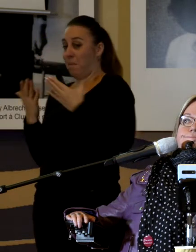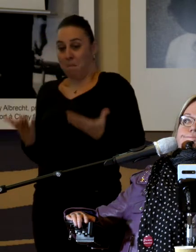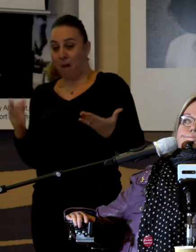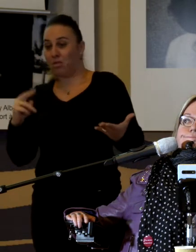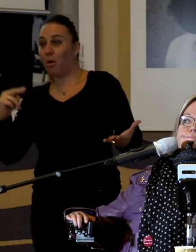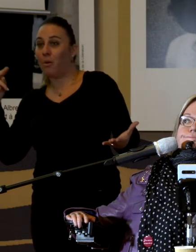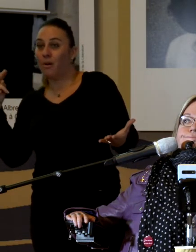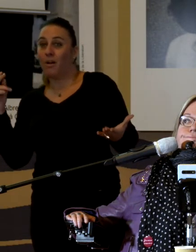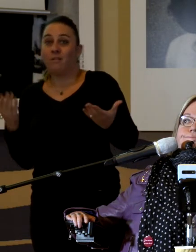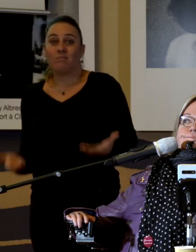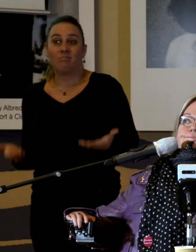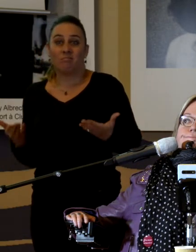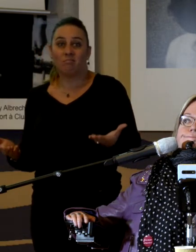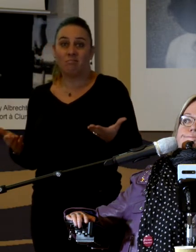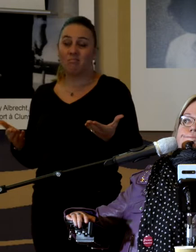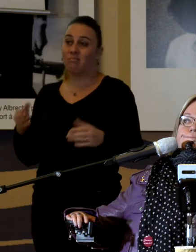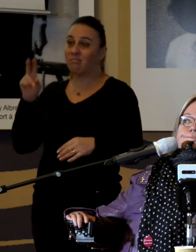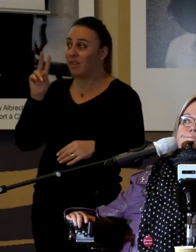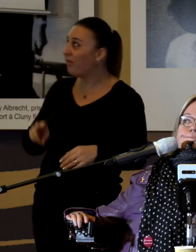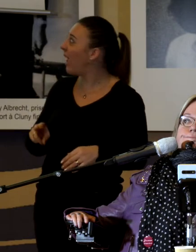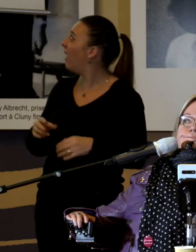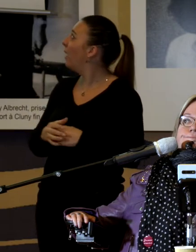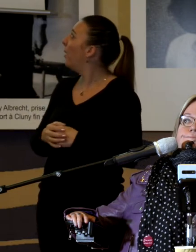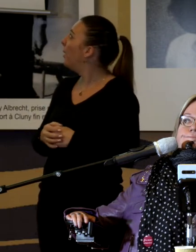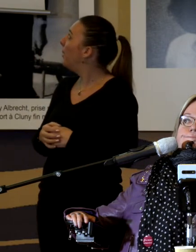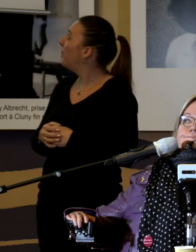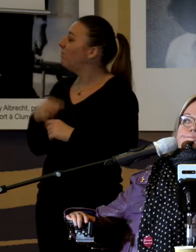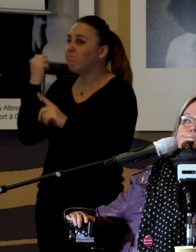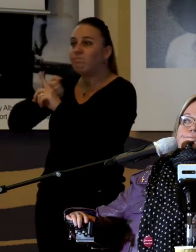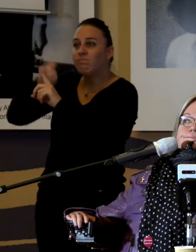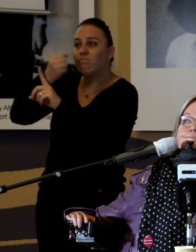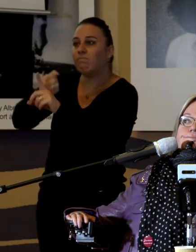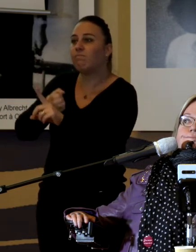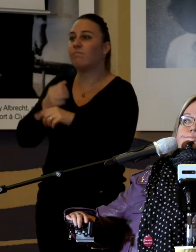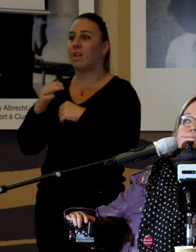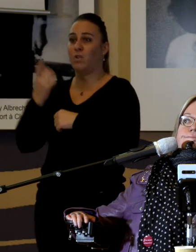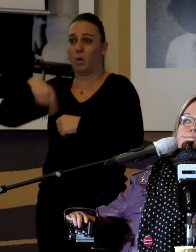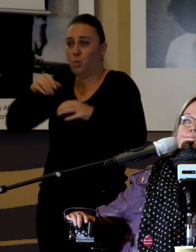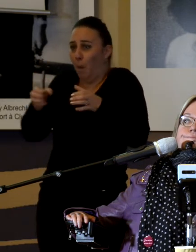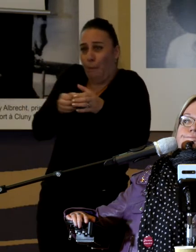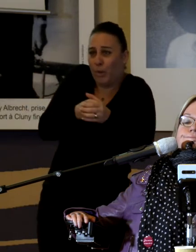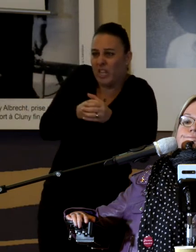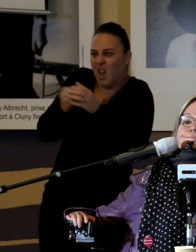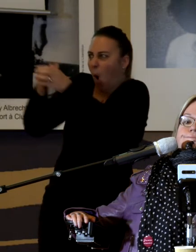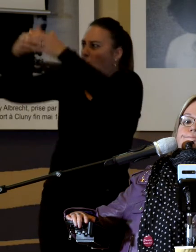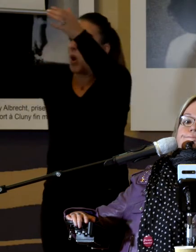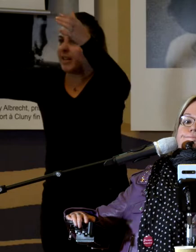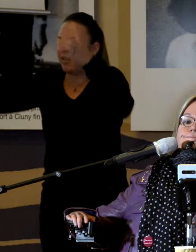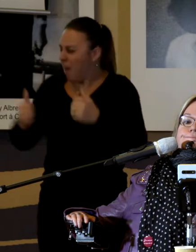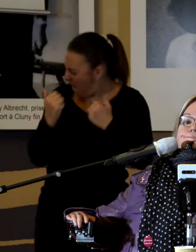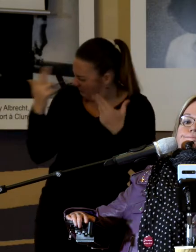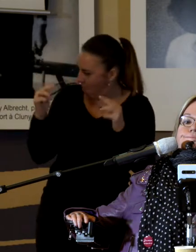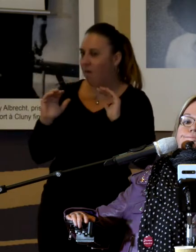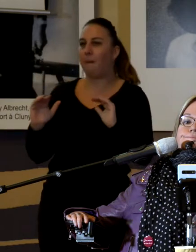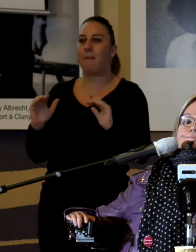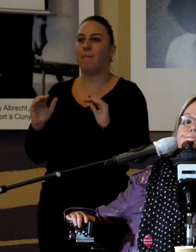En disant qu'évidemment notre combat n'est vraiment pas gagné, hein, c'est vraiment un peu le combat de David contre Goliath. Nous sommes de très petits collectifs